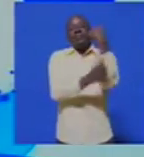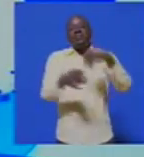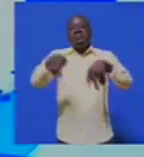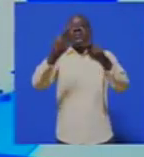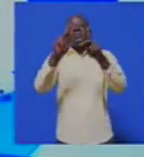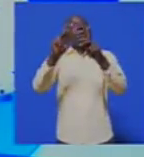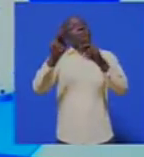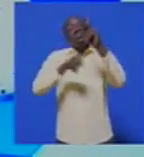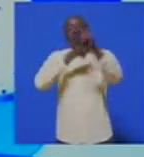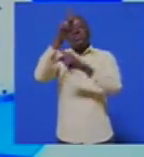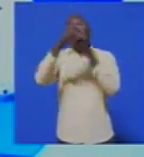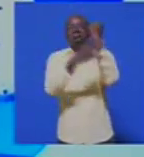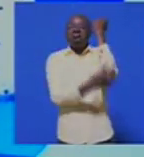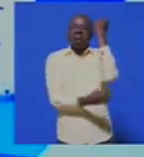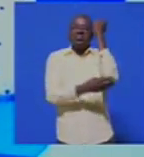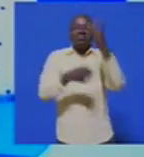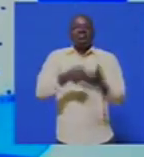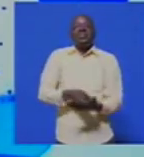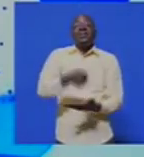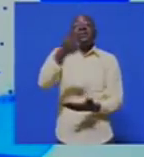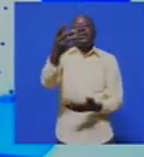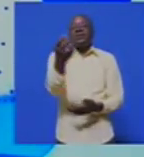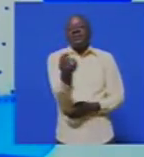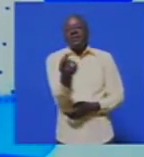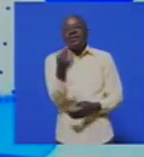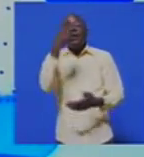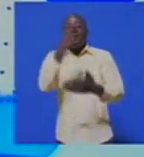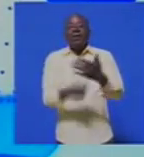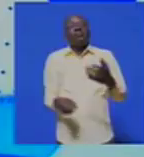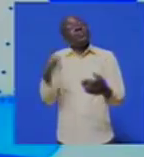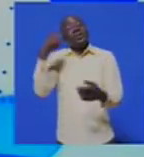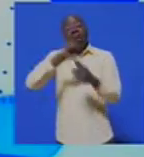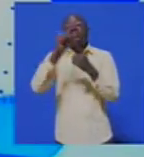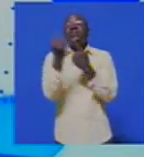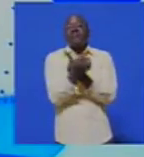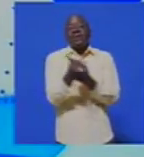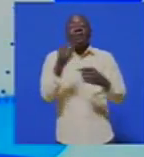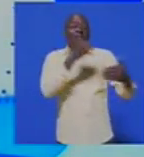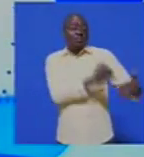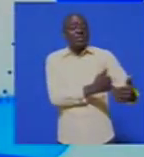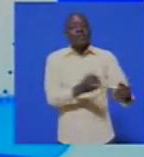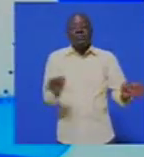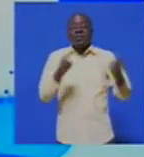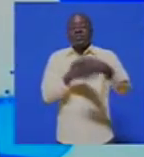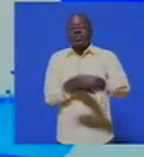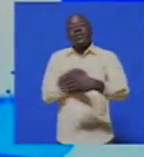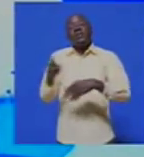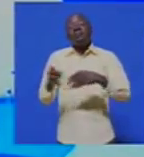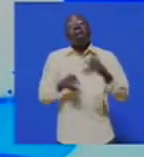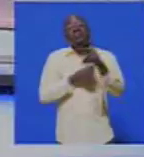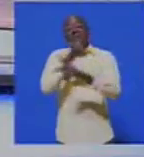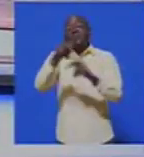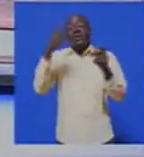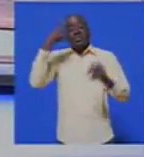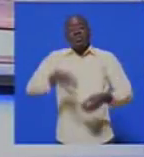populations vulnérables d'acheter les céréales à un prix social. À côté de cela, des boutiques à mobiles se déplacent pour